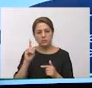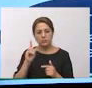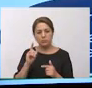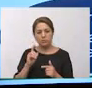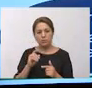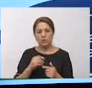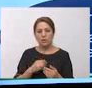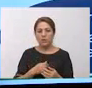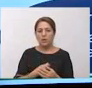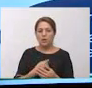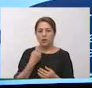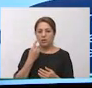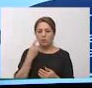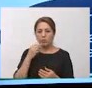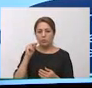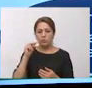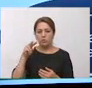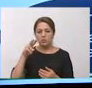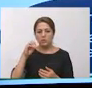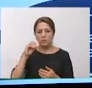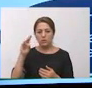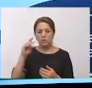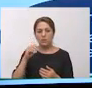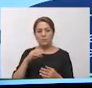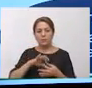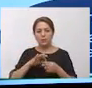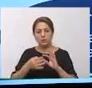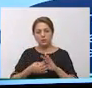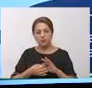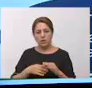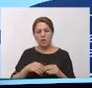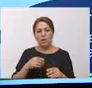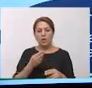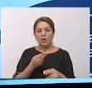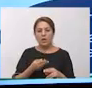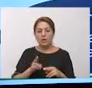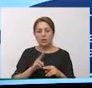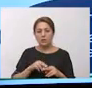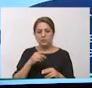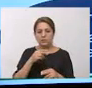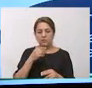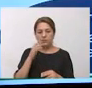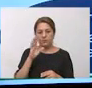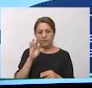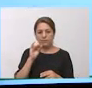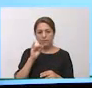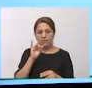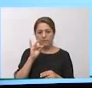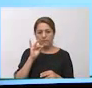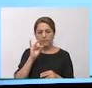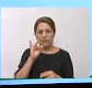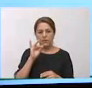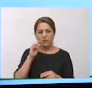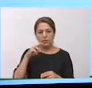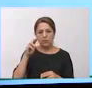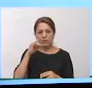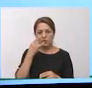предложения. Эти виды предложений вы изучали в прошлом году в 8 классе.